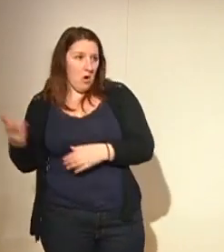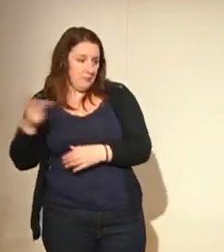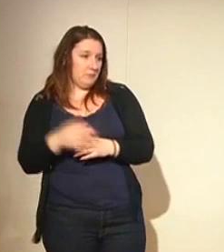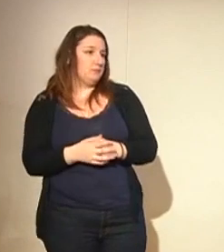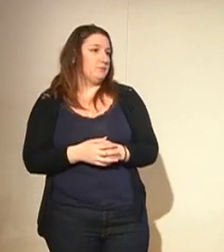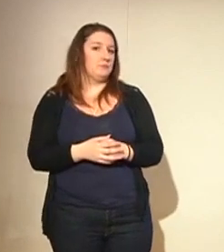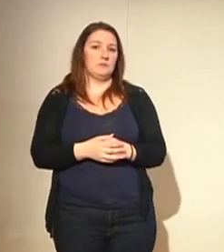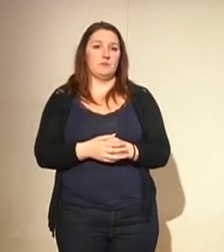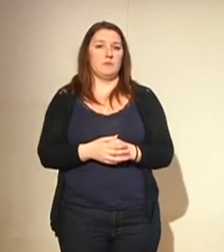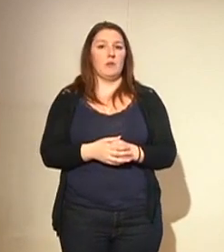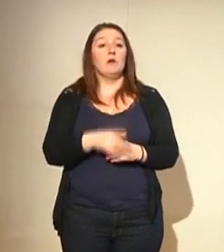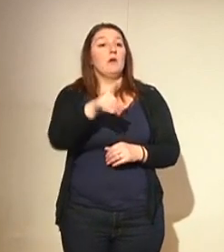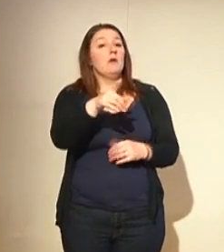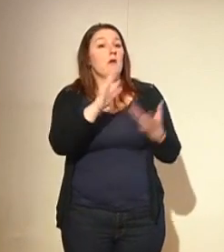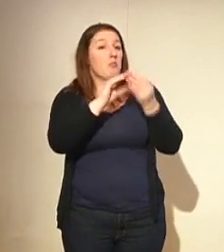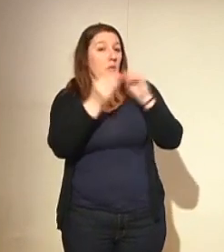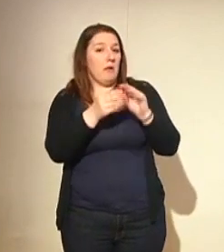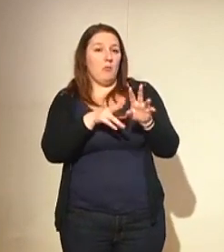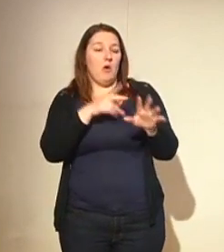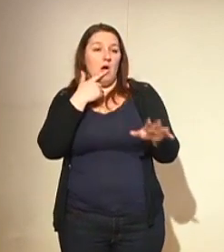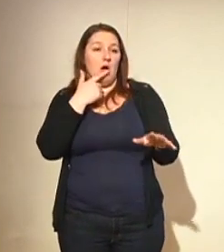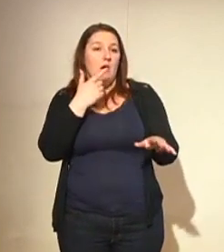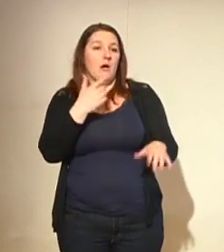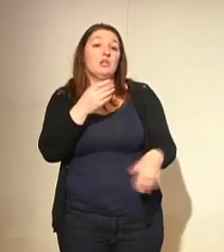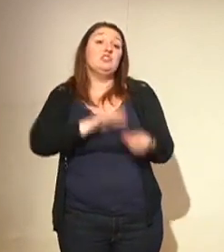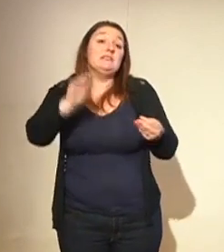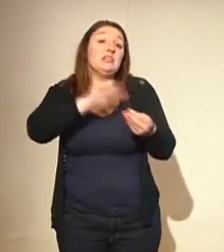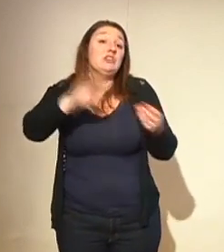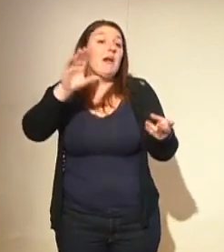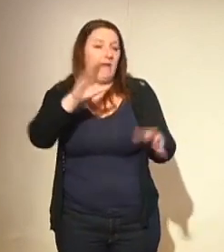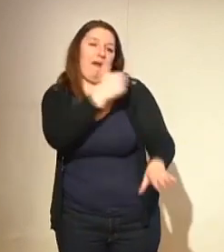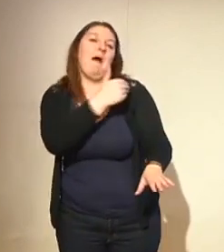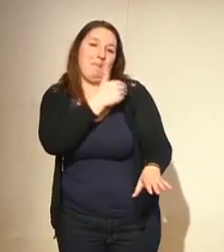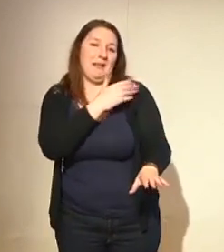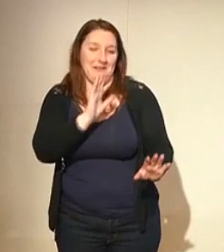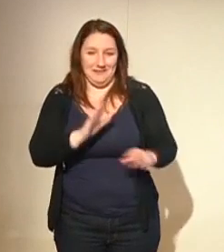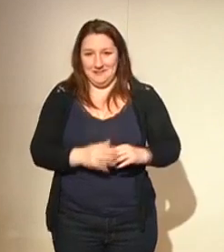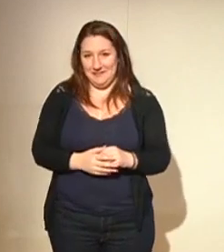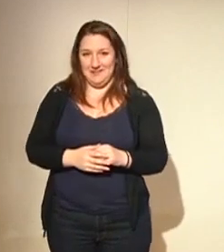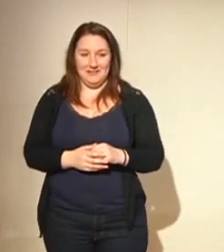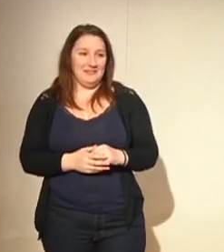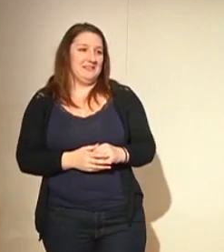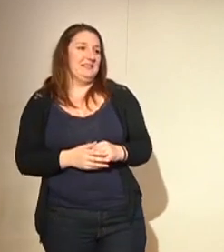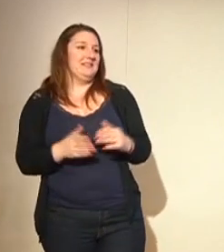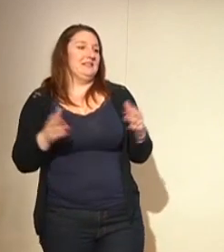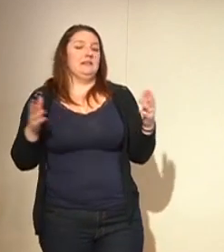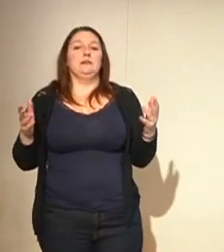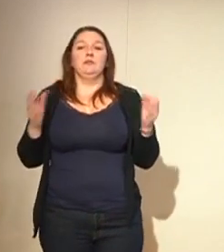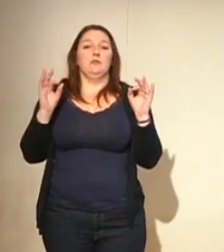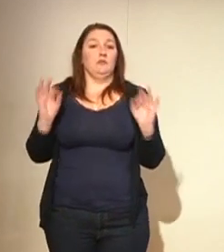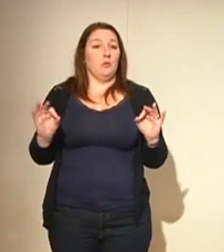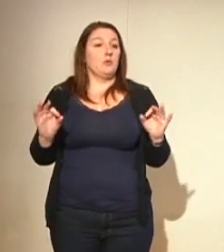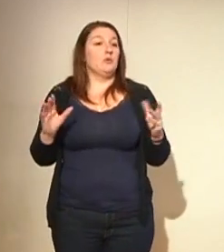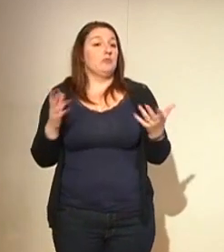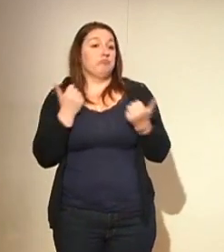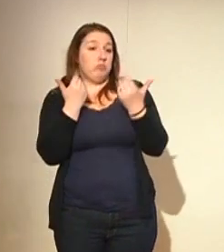groupes vous m'arrêtez si je vais trop loin dans mes suppositions et donc je vous propose